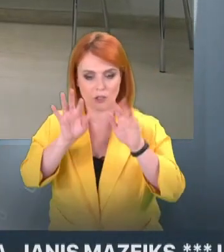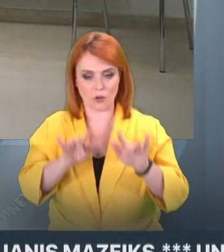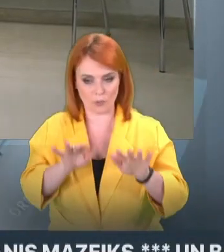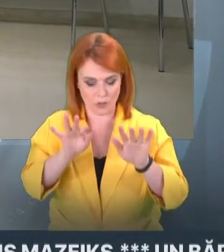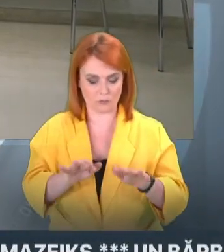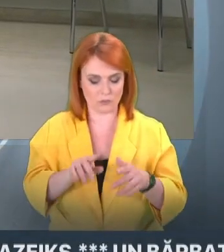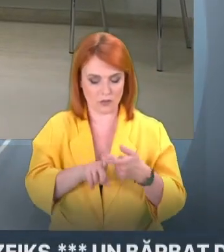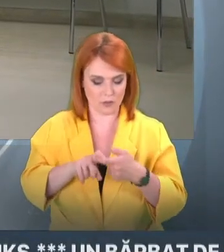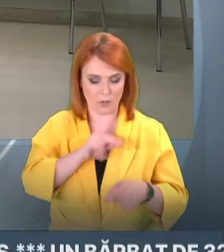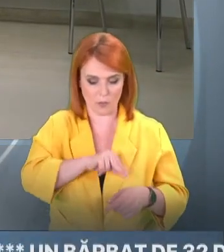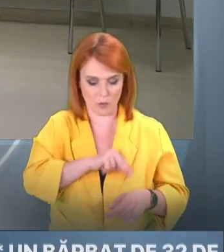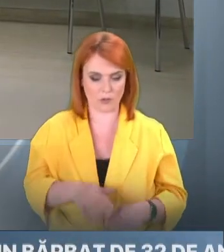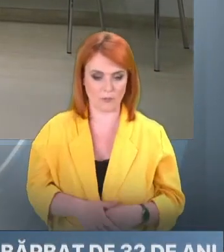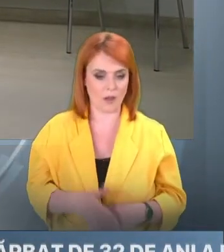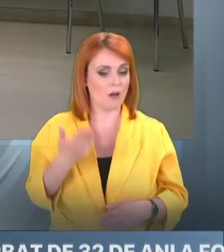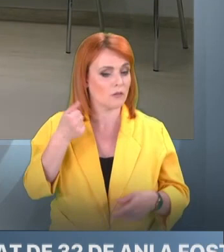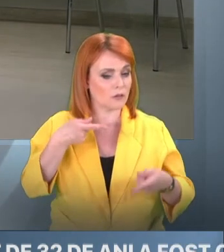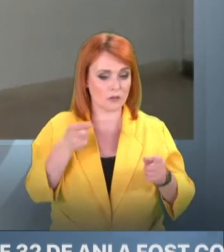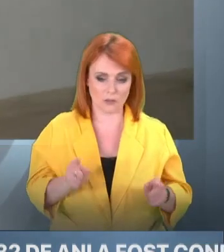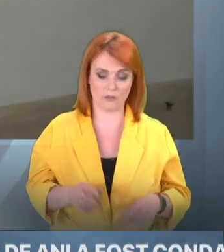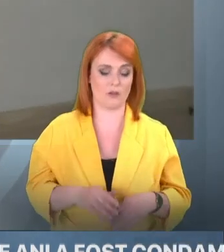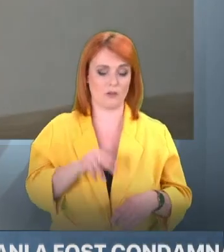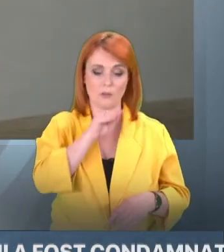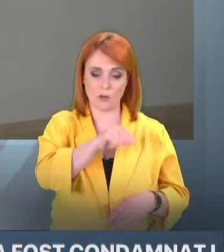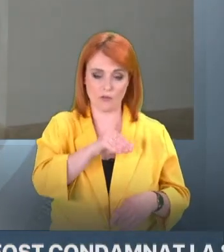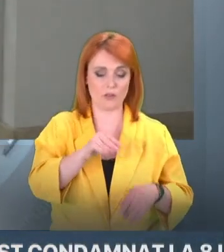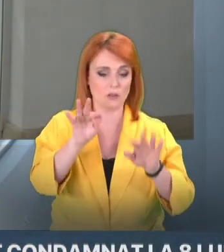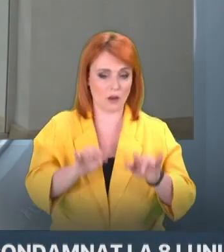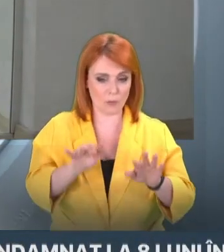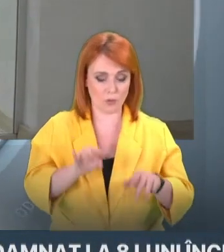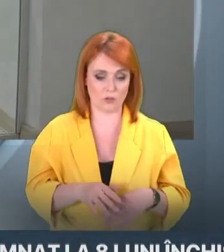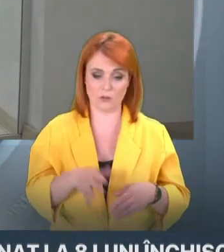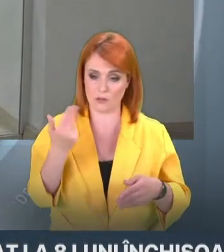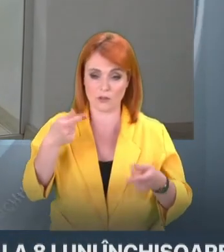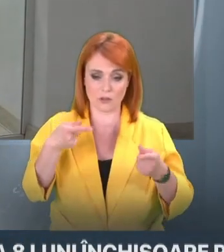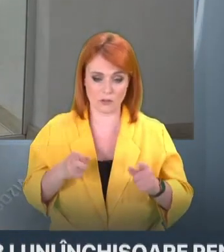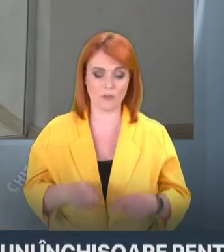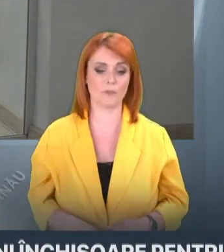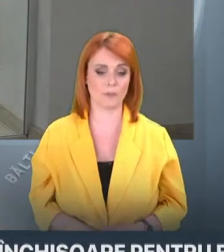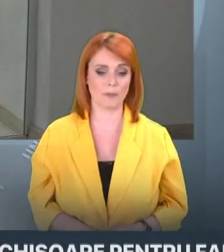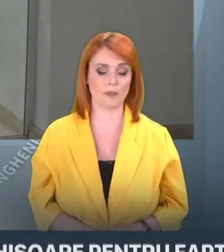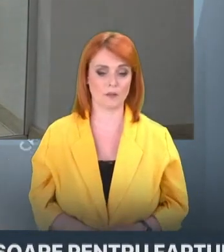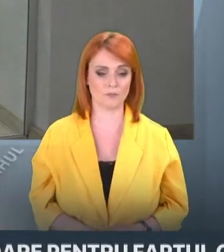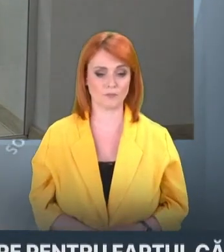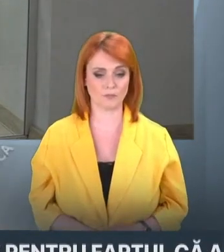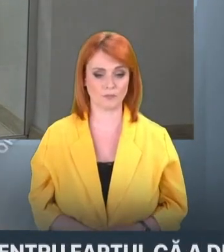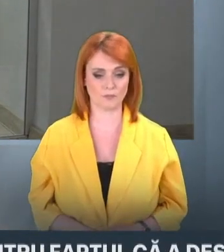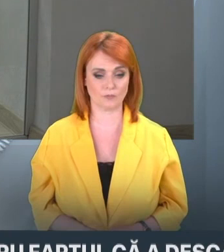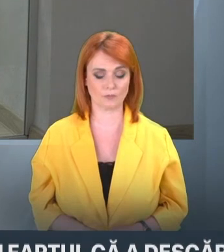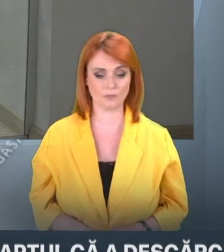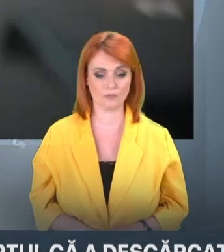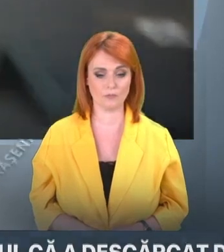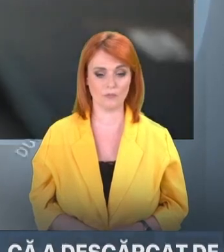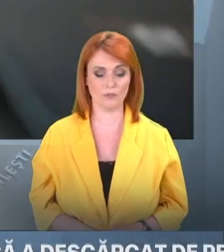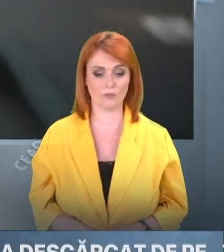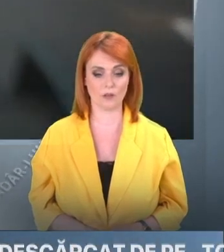potențial foarte mare. Deci, într-adevăr, produsul intern brut al țării, 7, dacă nu greșesc, 7%, peste